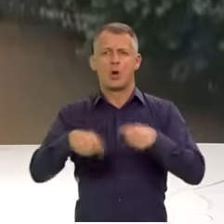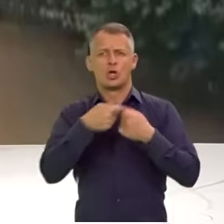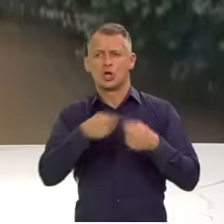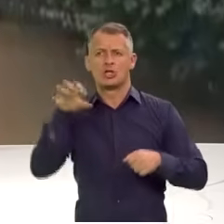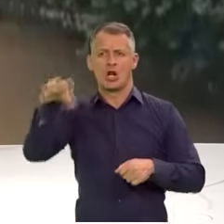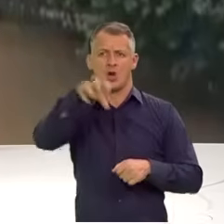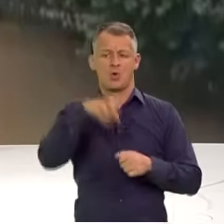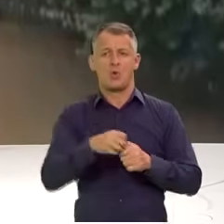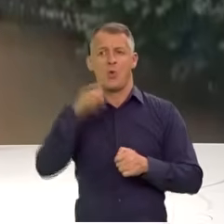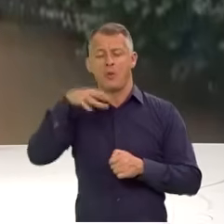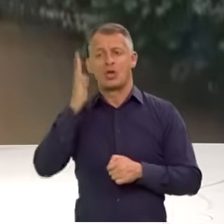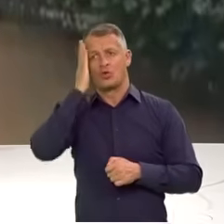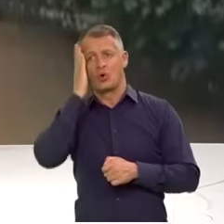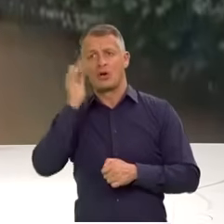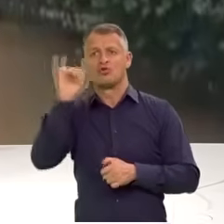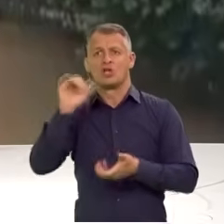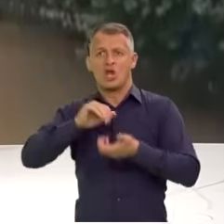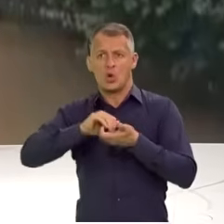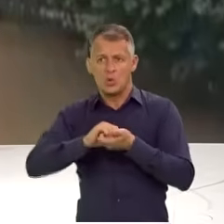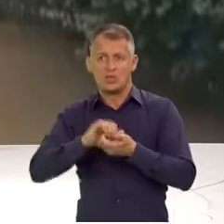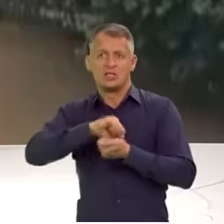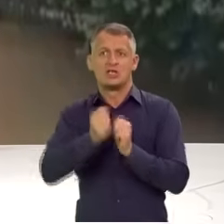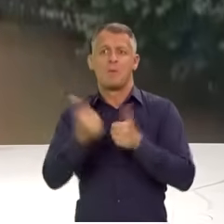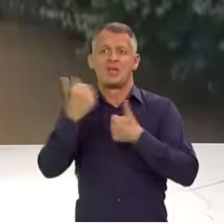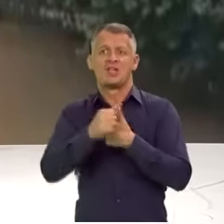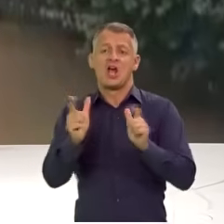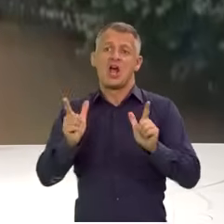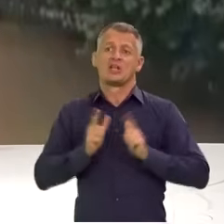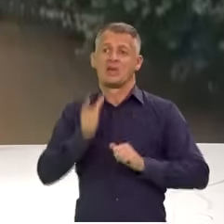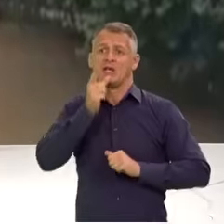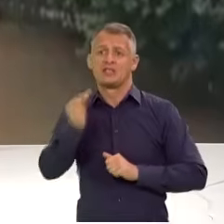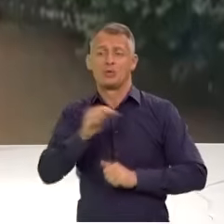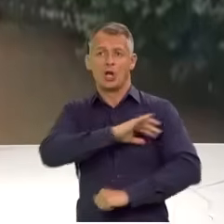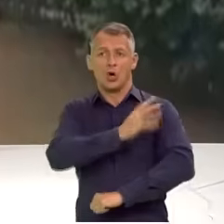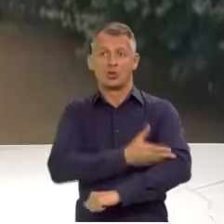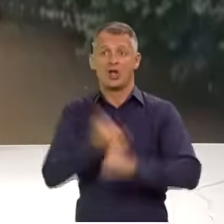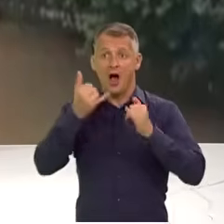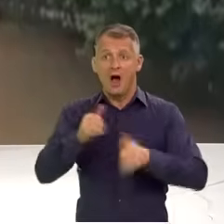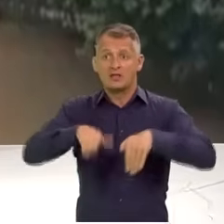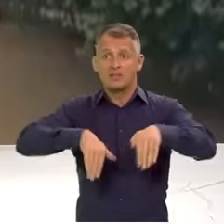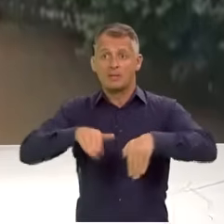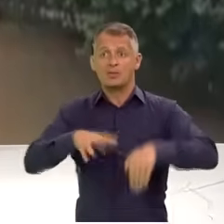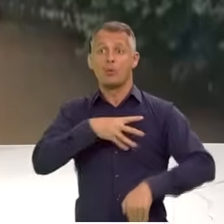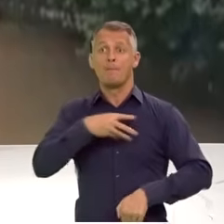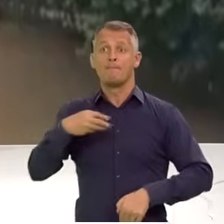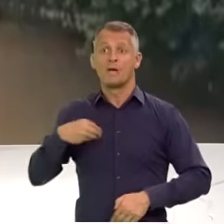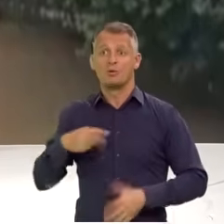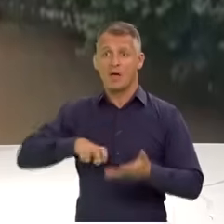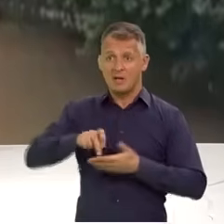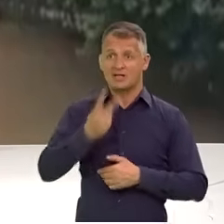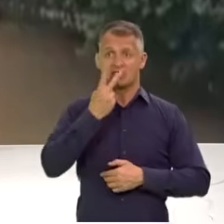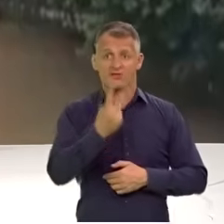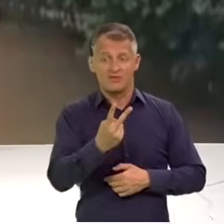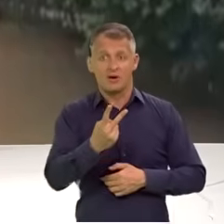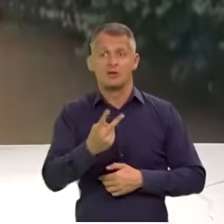alta. Încă mai dorm pe la rude sau prieteni și așteaptă un răspuns de la autorități. Astăzi, ministrul mediului a vizitat localitatea ca să vadă de ce materiale